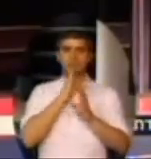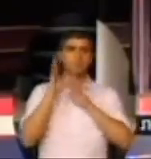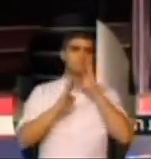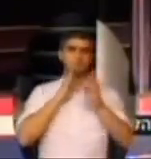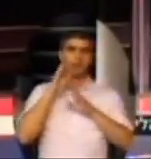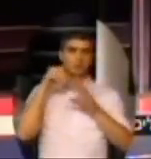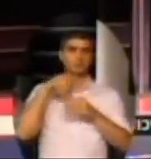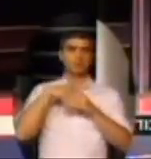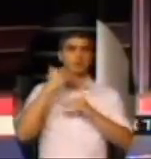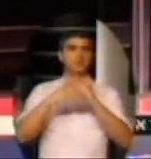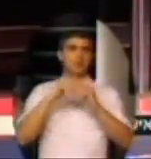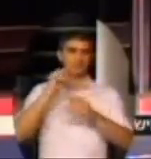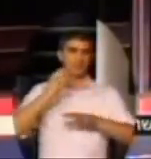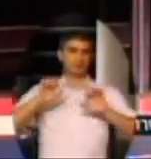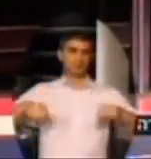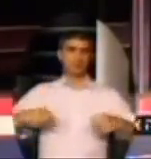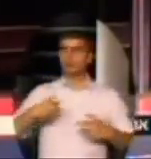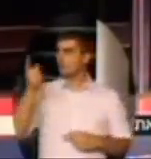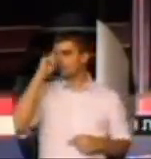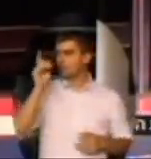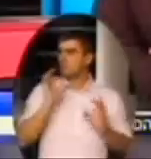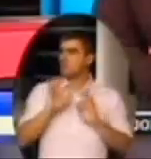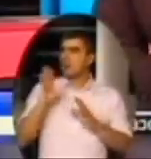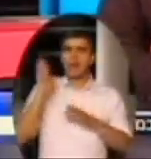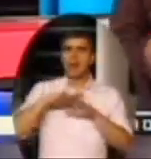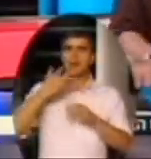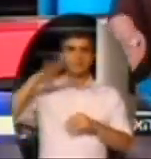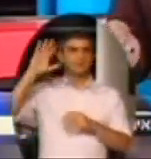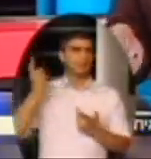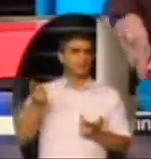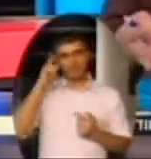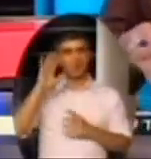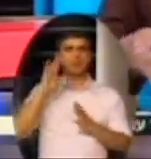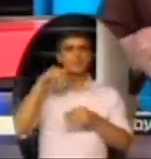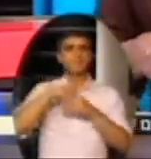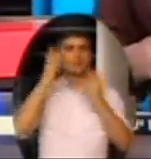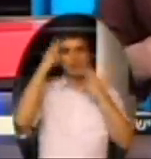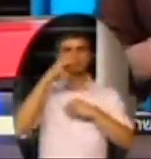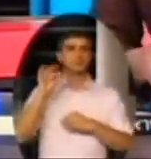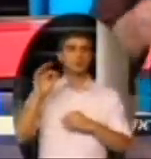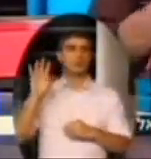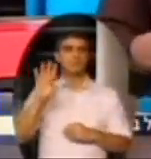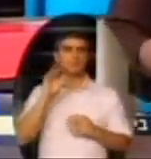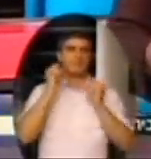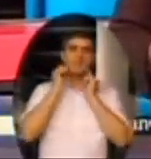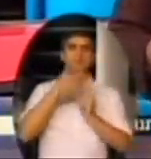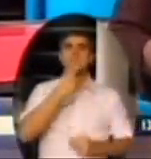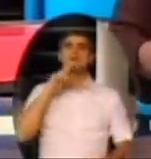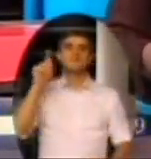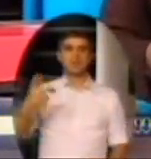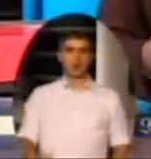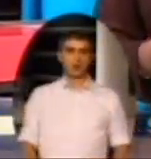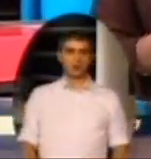הבעיות בתהליך הקדנציה היום אתם לא יודעים בכללל על מה הצבעתם אתם לא יודעים מה היה באותו הסכם בין נתניהו לליברמן מה הוא הבטיח